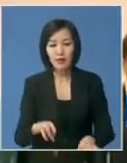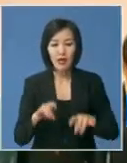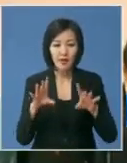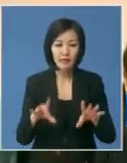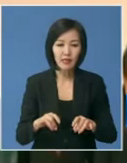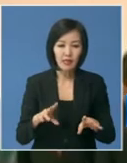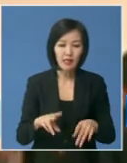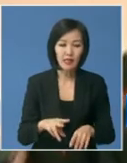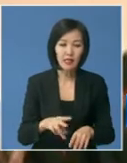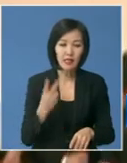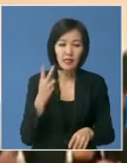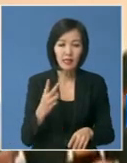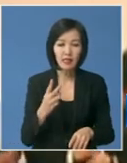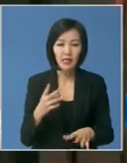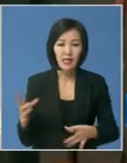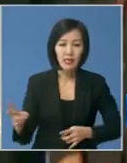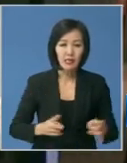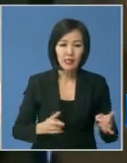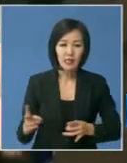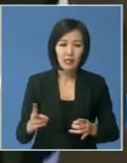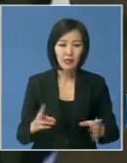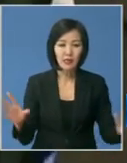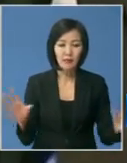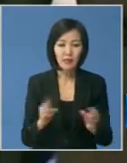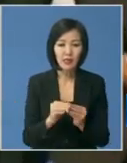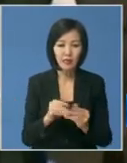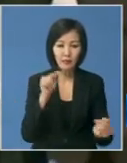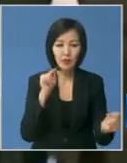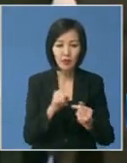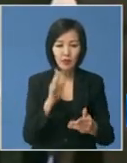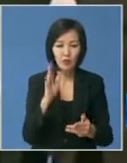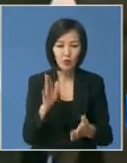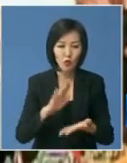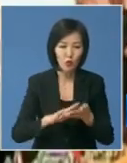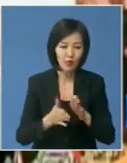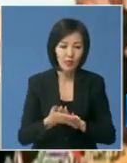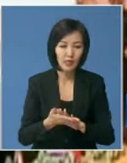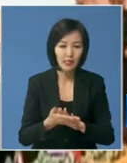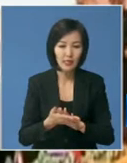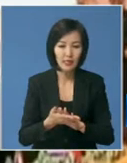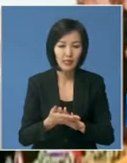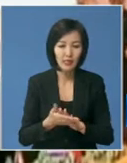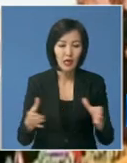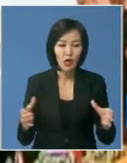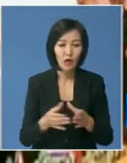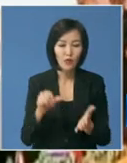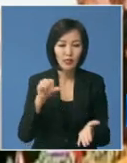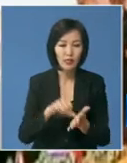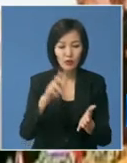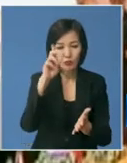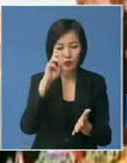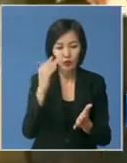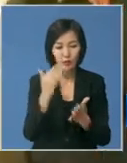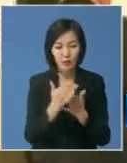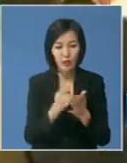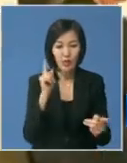Левант ланкестік тобына бірлесіп, қарсы тұруға уағдаласты. Бұл туралы олар оңтүстік-шығыс Азия елдері қауымдастығына мүше елдердің